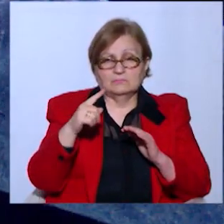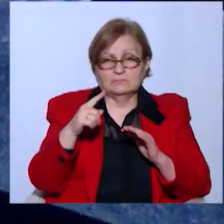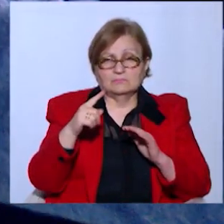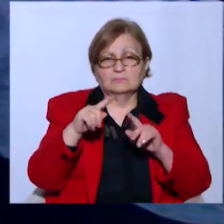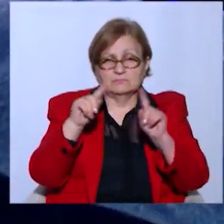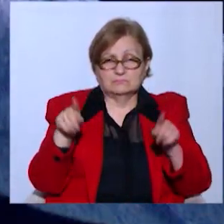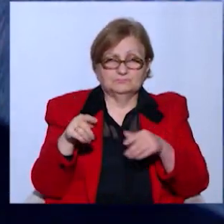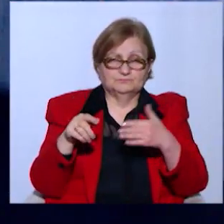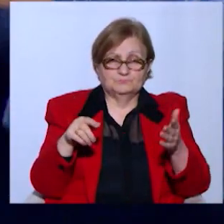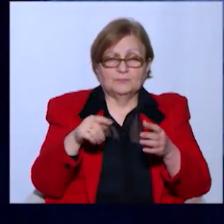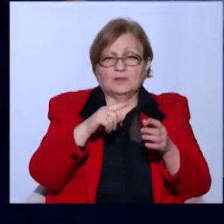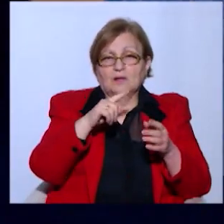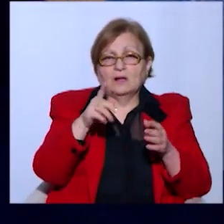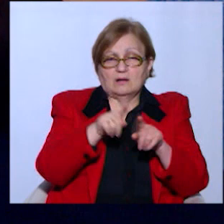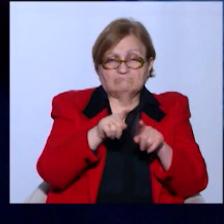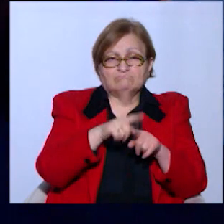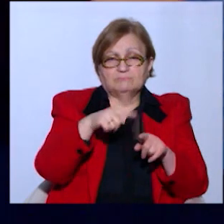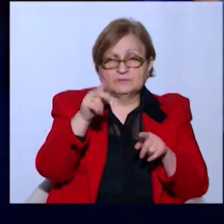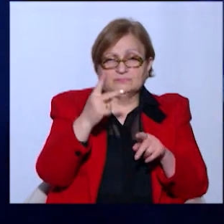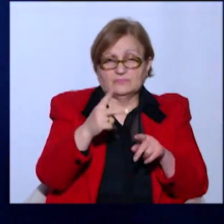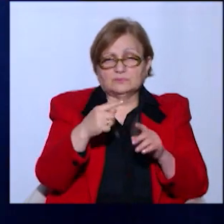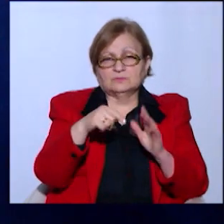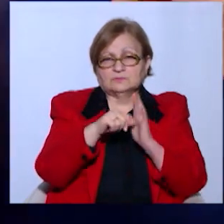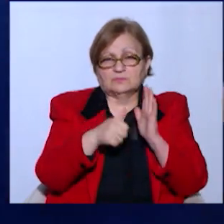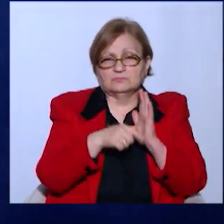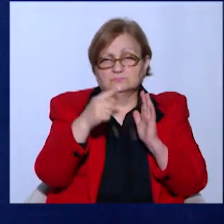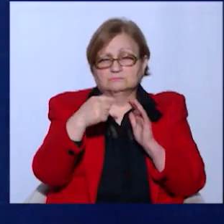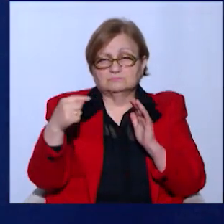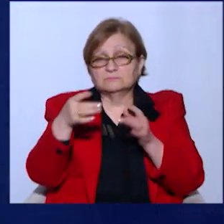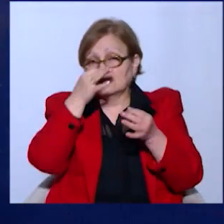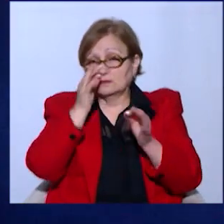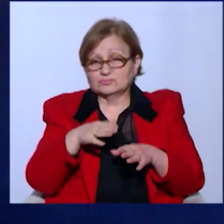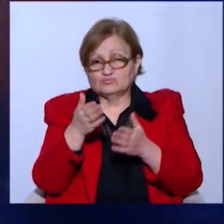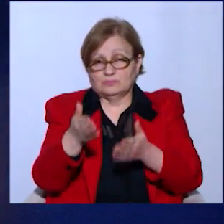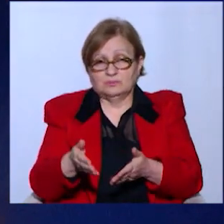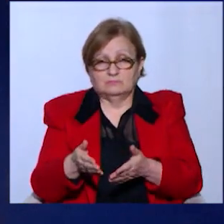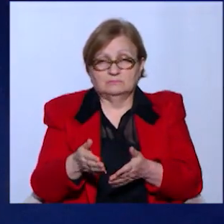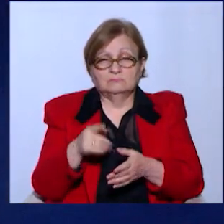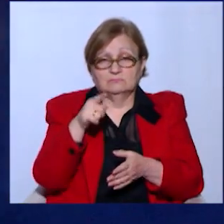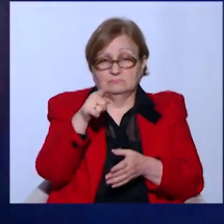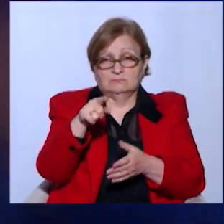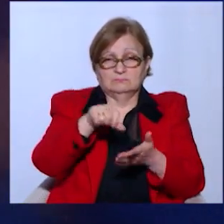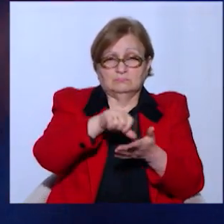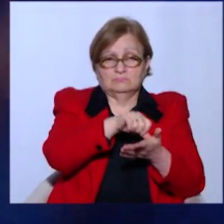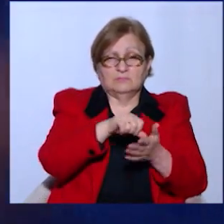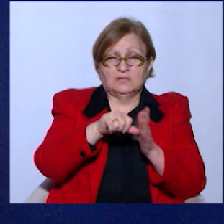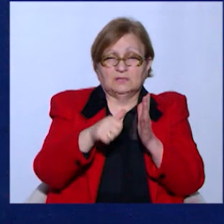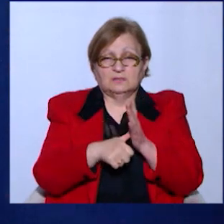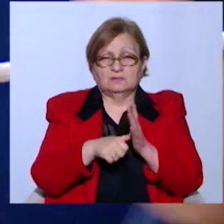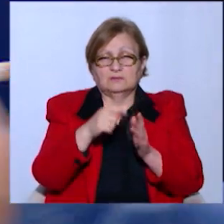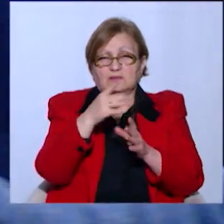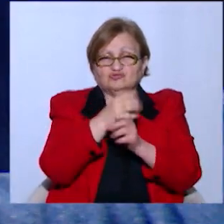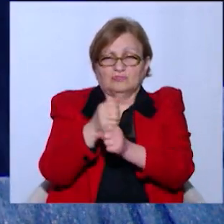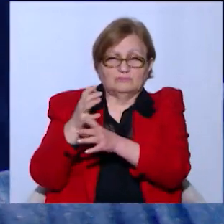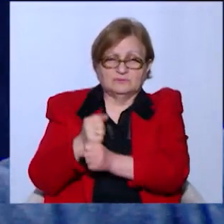გარეთ გავიტანოთ ფესვი 2 და აქაც 16 ფესვი 2-1 დარჩება და ამ წევრებზე შეკვეცით 16 ფესვი